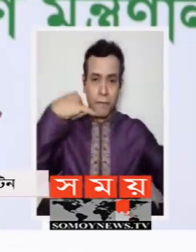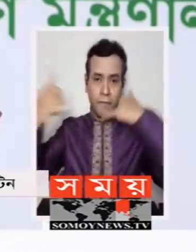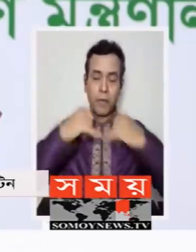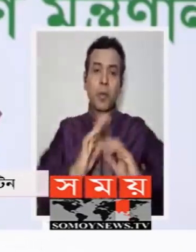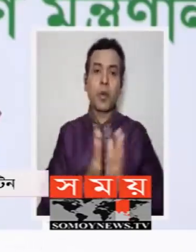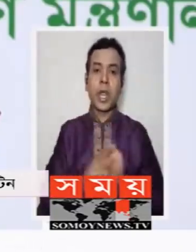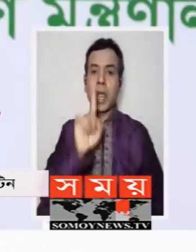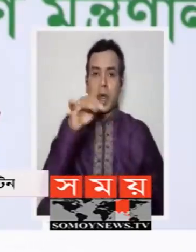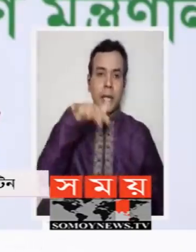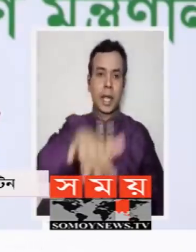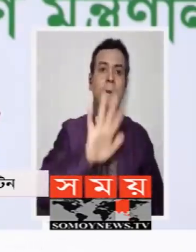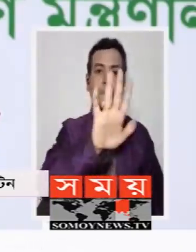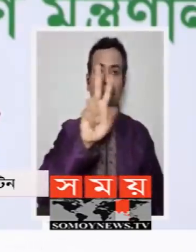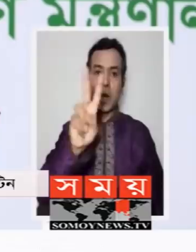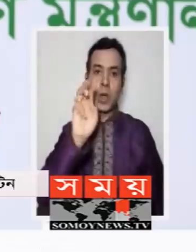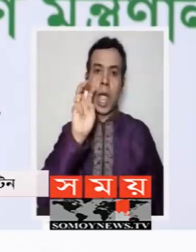পাঠিয়েছেন।